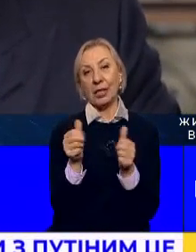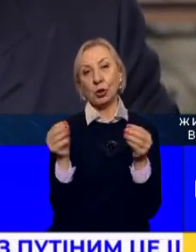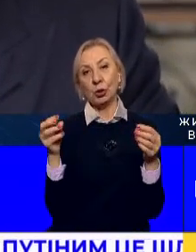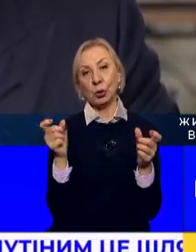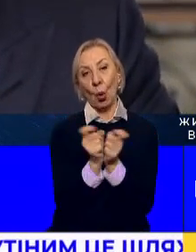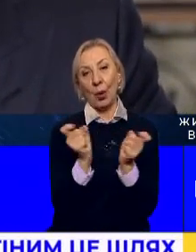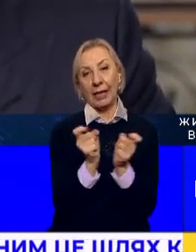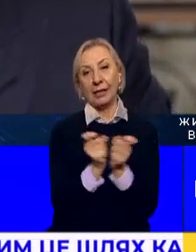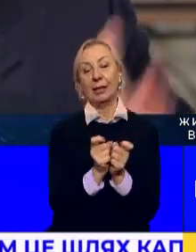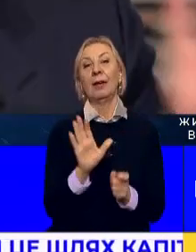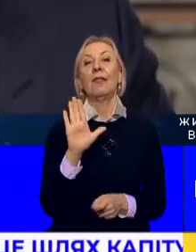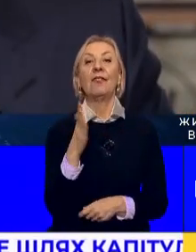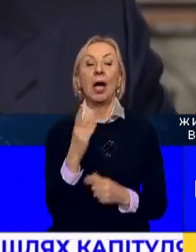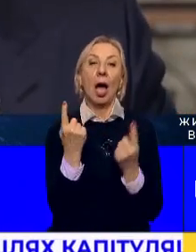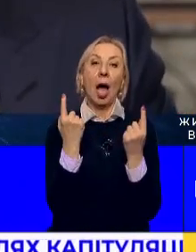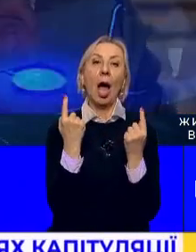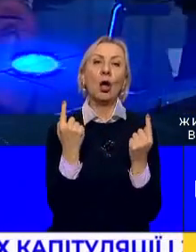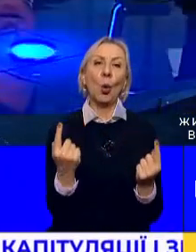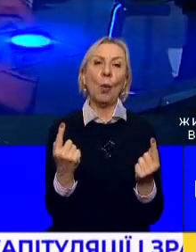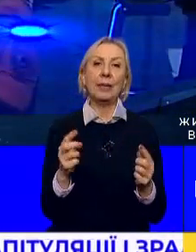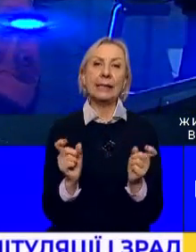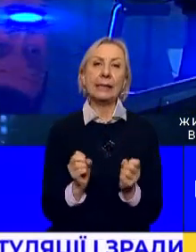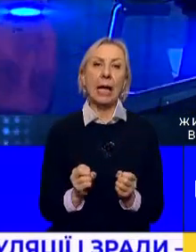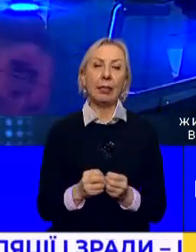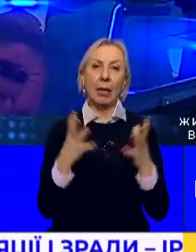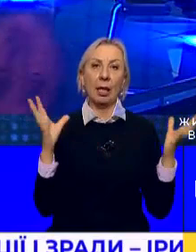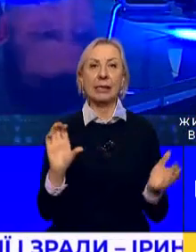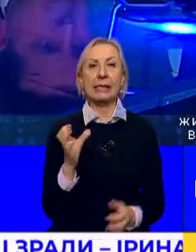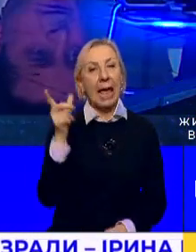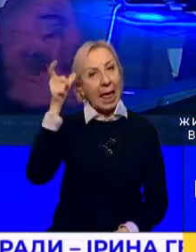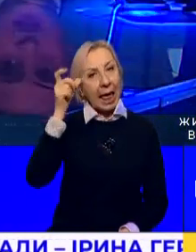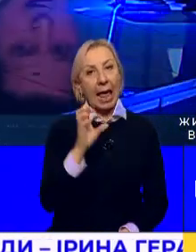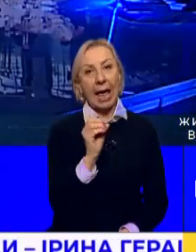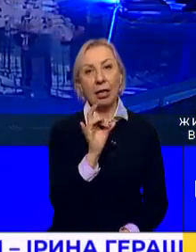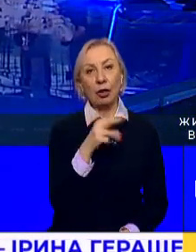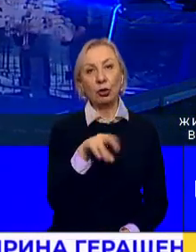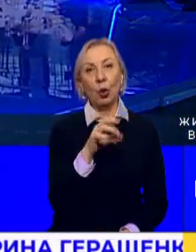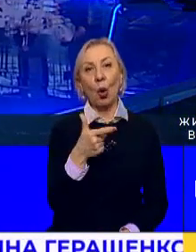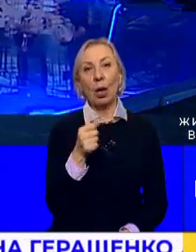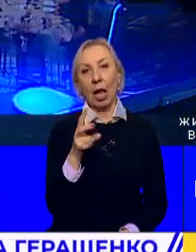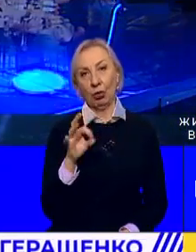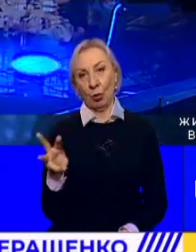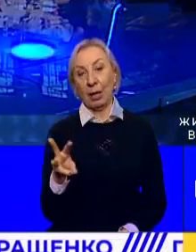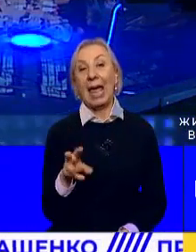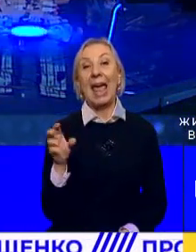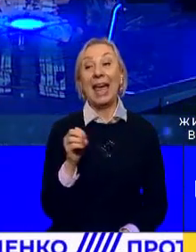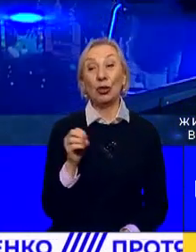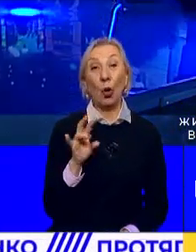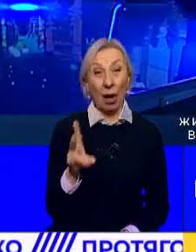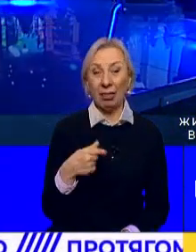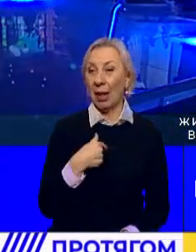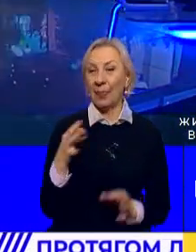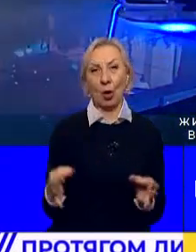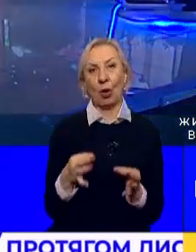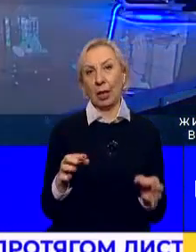втянуть Украину в огромный скандал с Эрдоганом. Эрдоган никогда бы нам этого не простил.